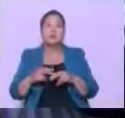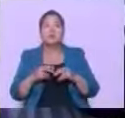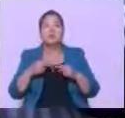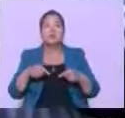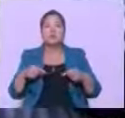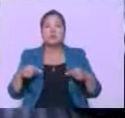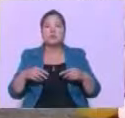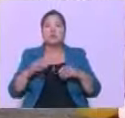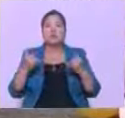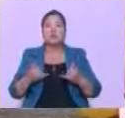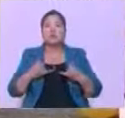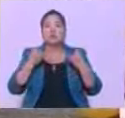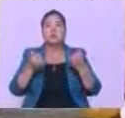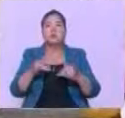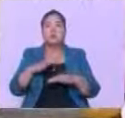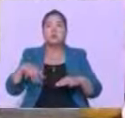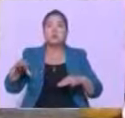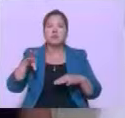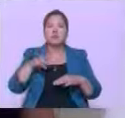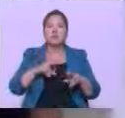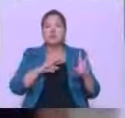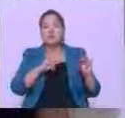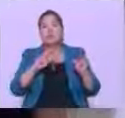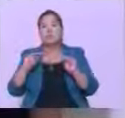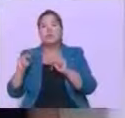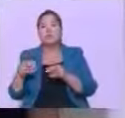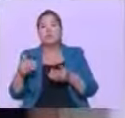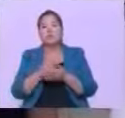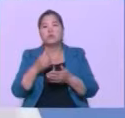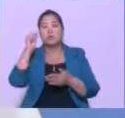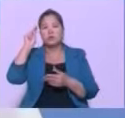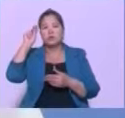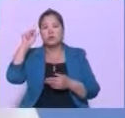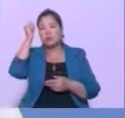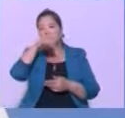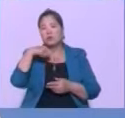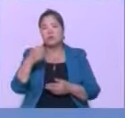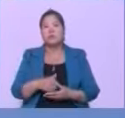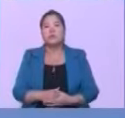поздравили учащихся со знаменательным праздником и пожелали успеха в новом учебном году.